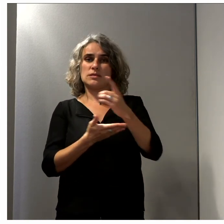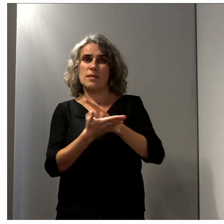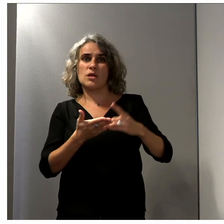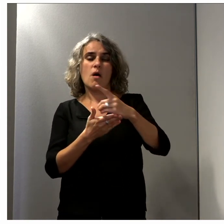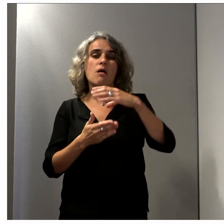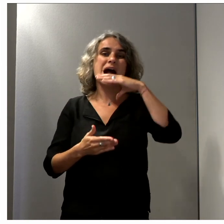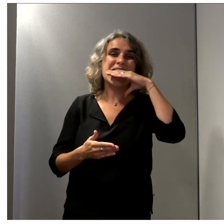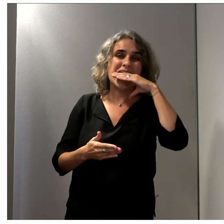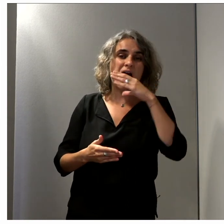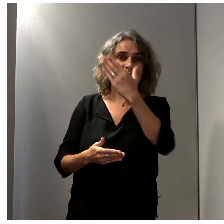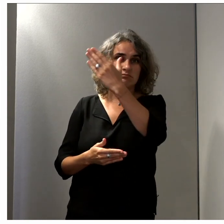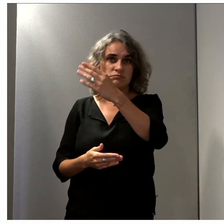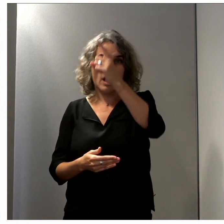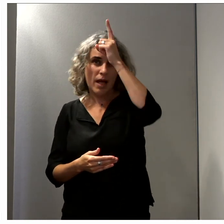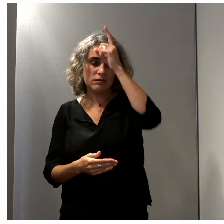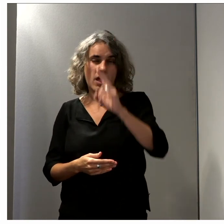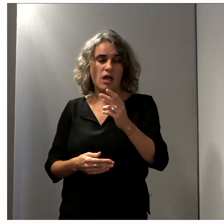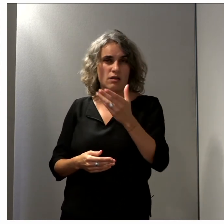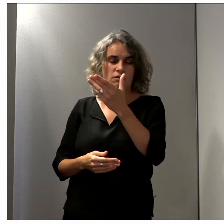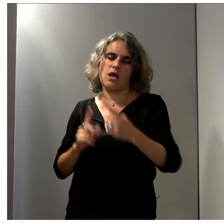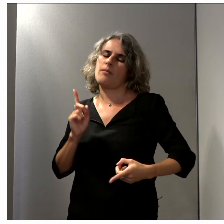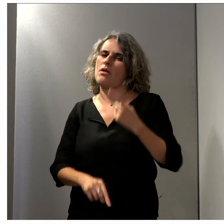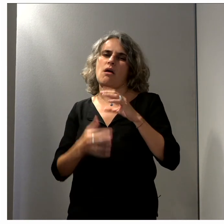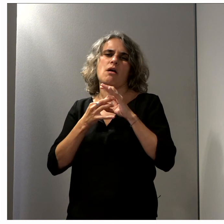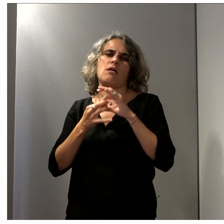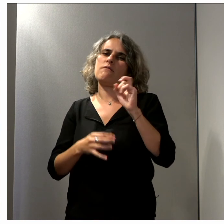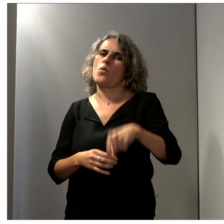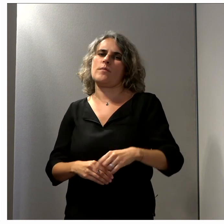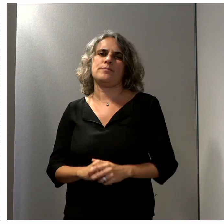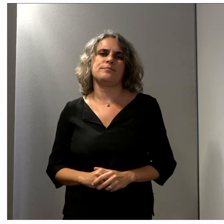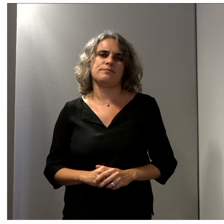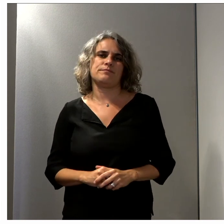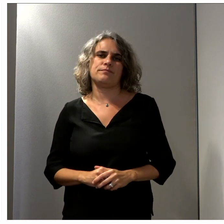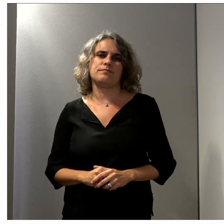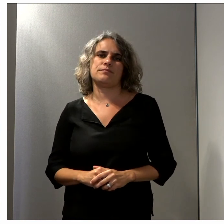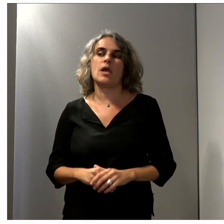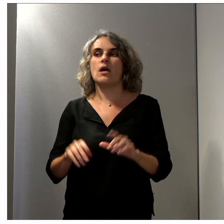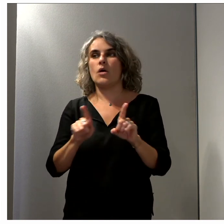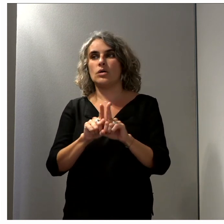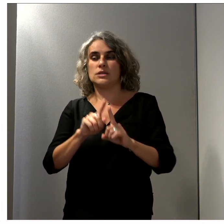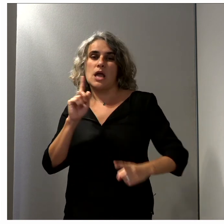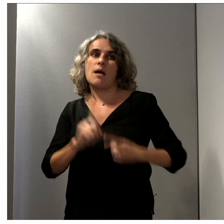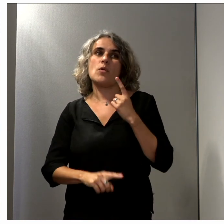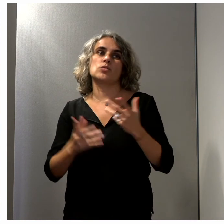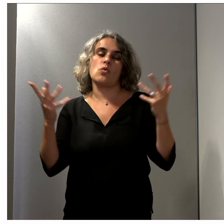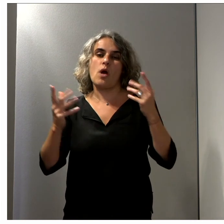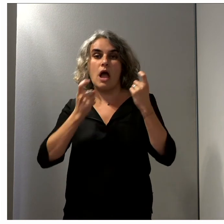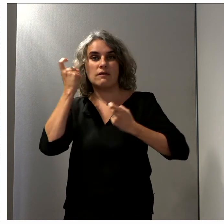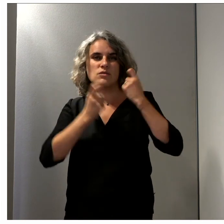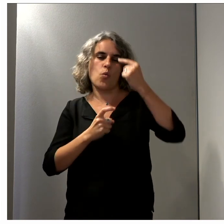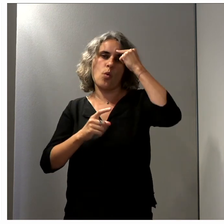transfrontaliers, pour nous, c'est vraiment quelque chose d'important. Sans oublier une vraie réflexion